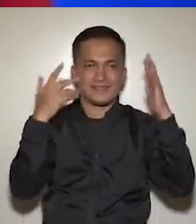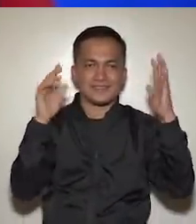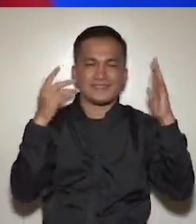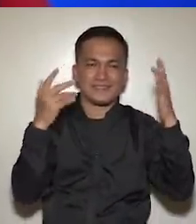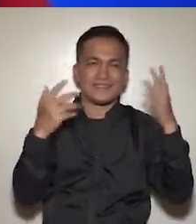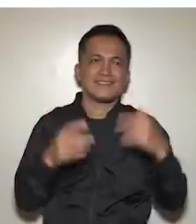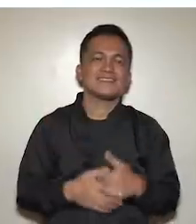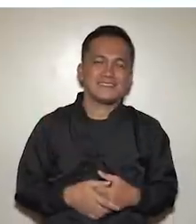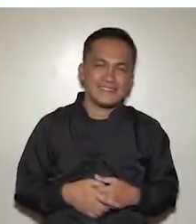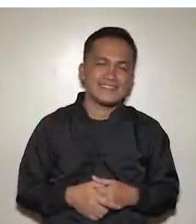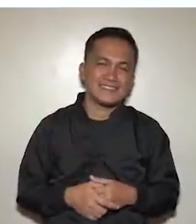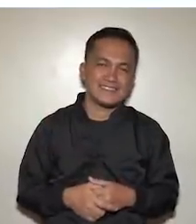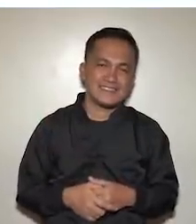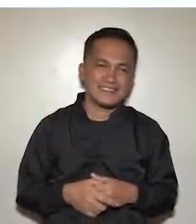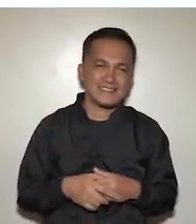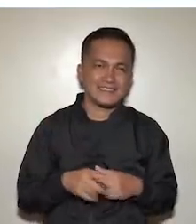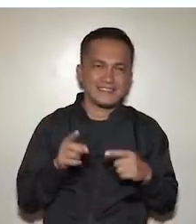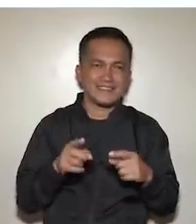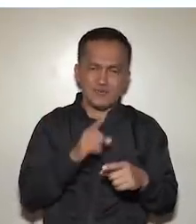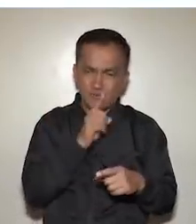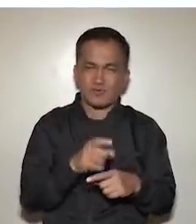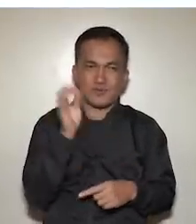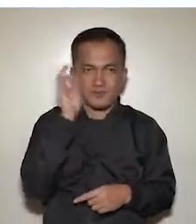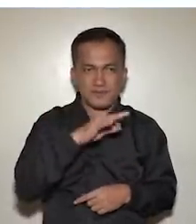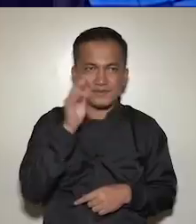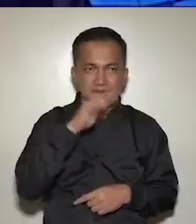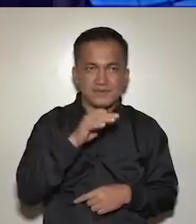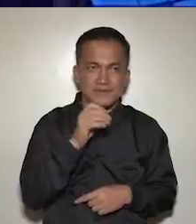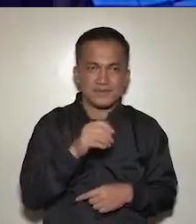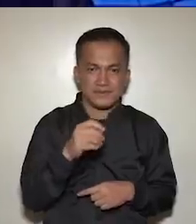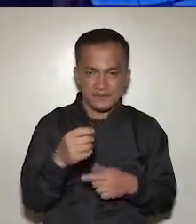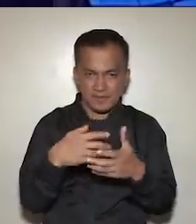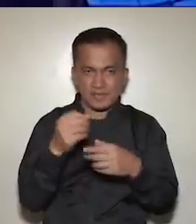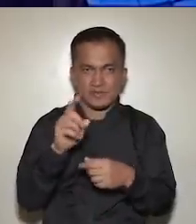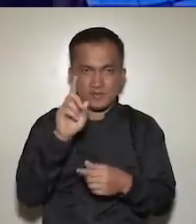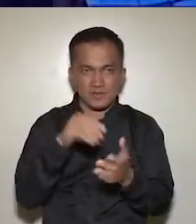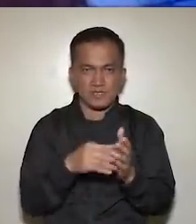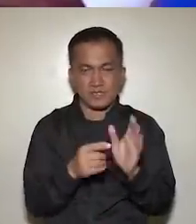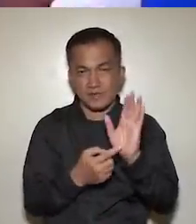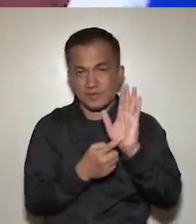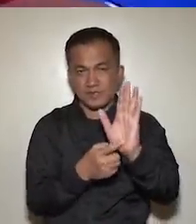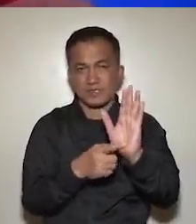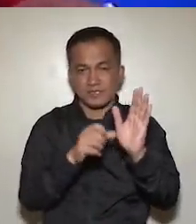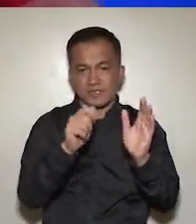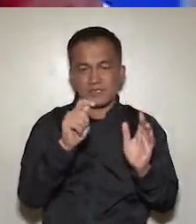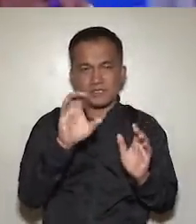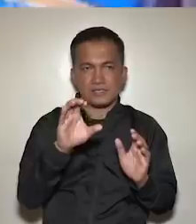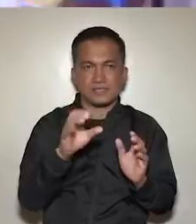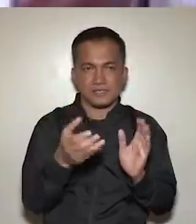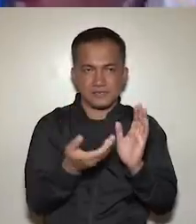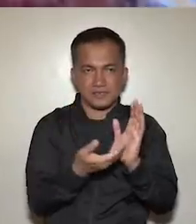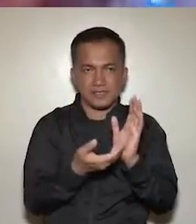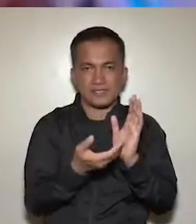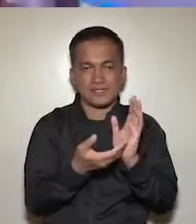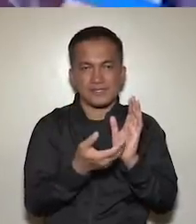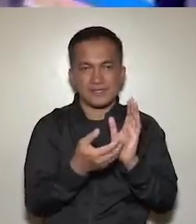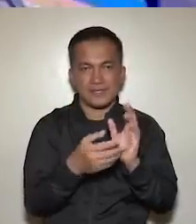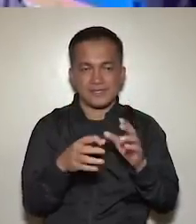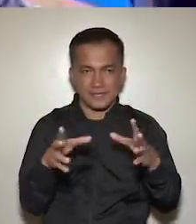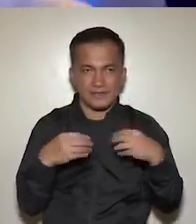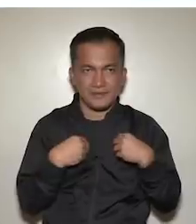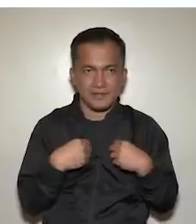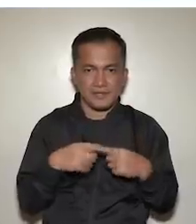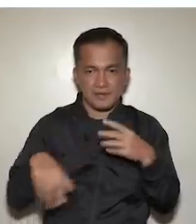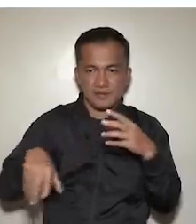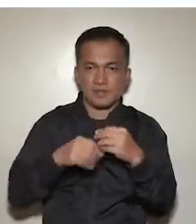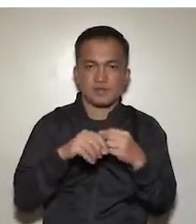2,000. Palakpakan natin. Yan ang Pinoy. Thank you po, sir. Eh, pakilabas po 1,000 para makita po ng ATC. Yan, natanggap nyo na. Yan, ATC